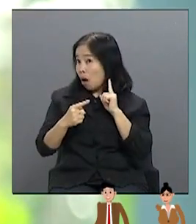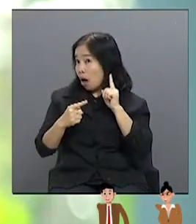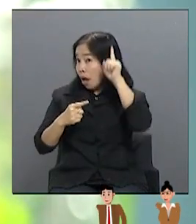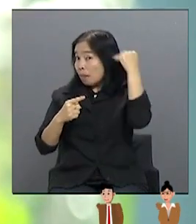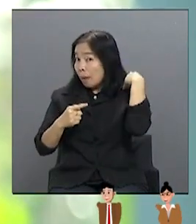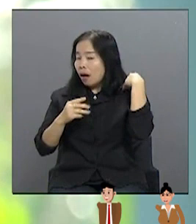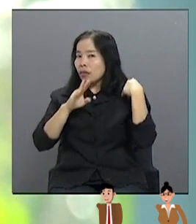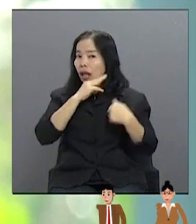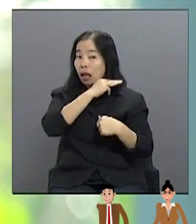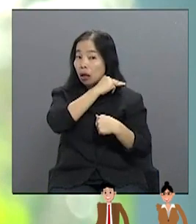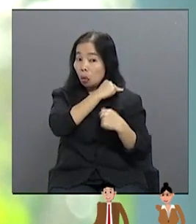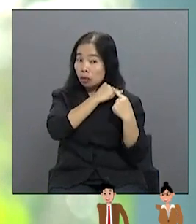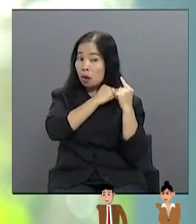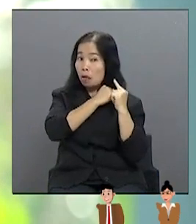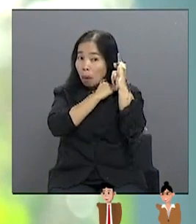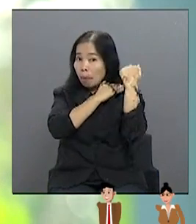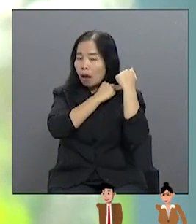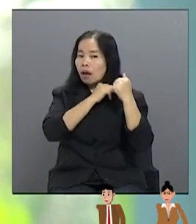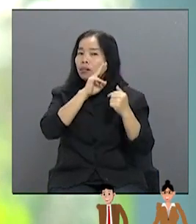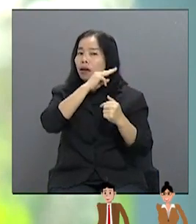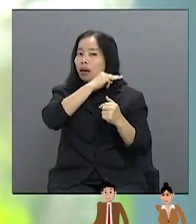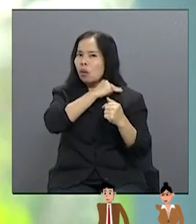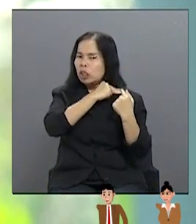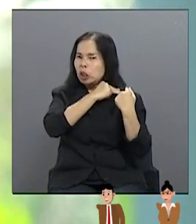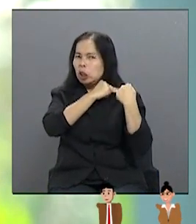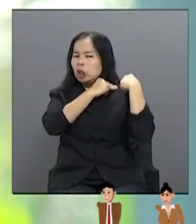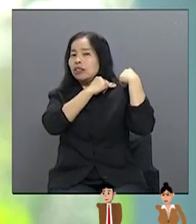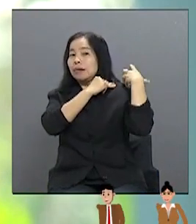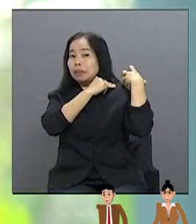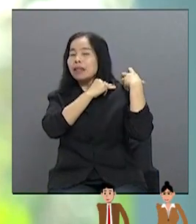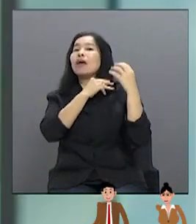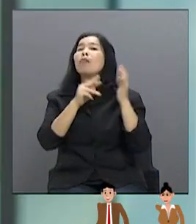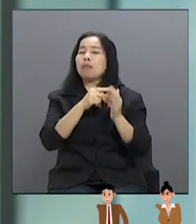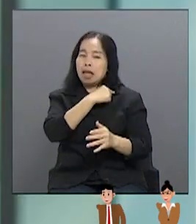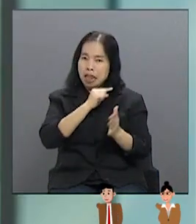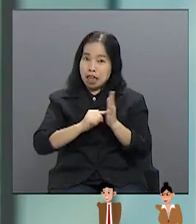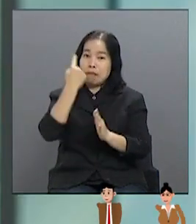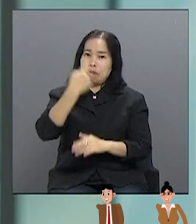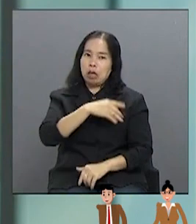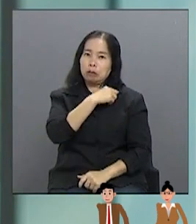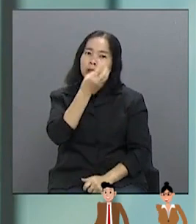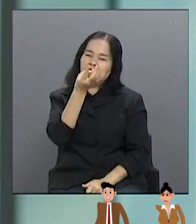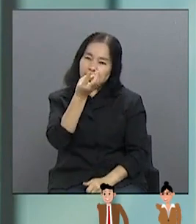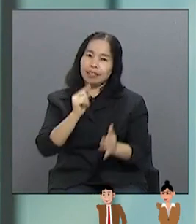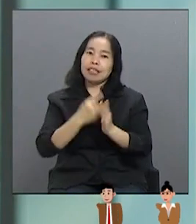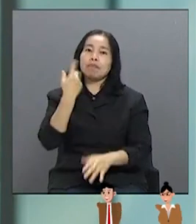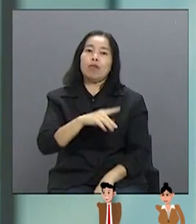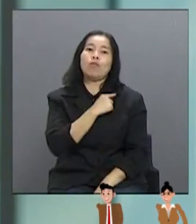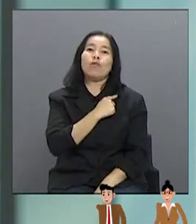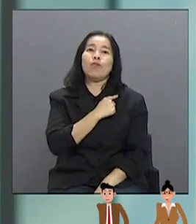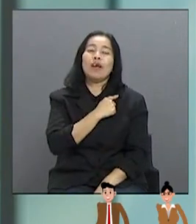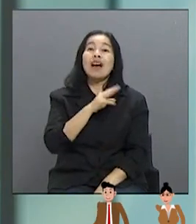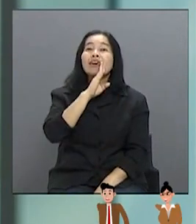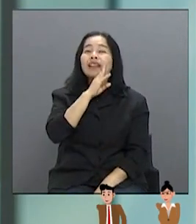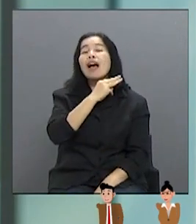ไหมหรือมีปวดร้าวไปสะบักไหมถ้ามีแปลว่านั่นคงจะเป็นทริกเกอร์พอยต์ไม่ใช่ตึงธรรมดา คือหม